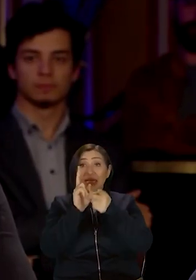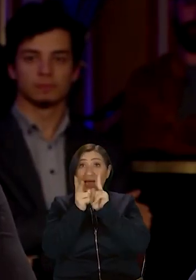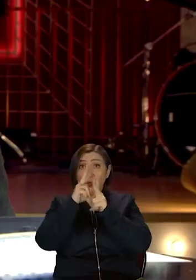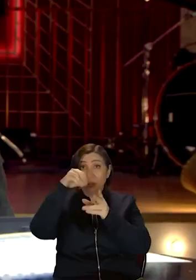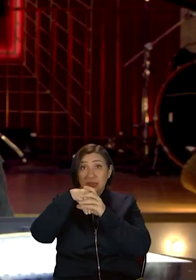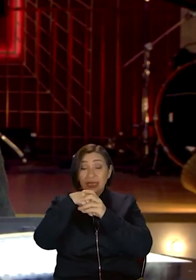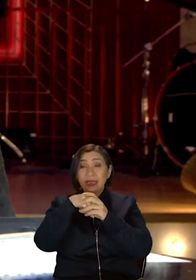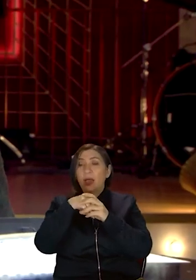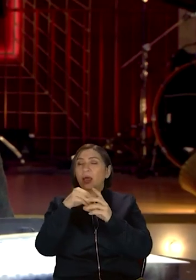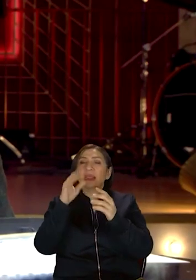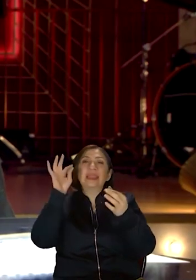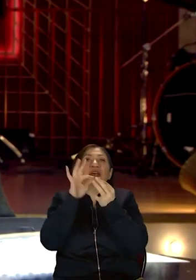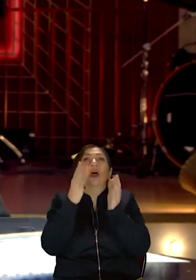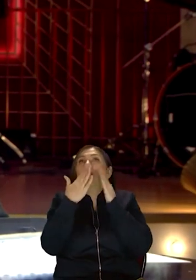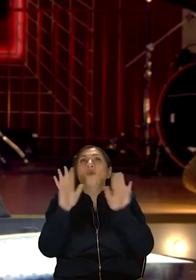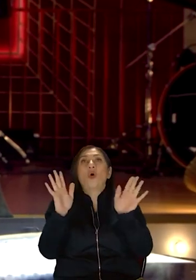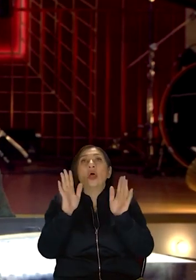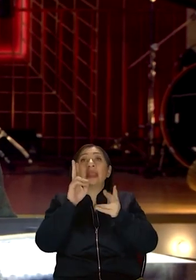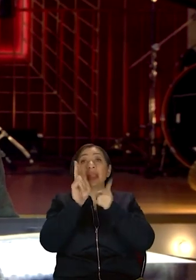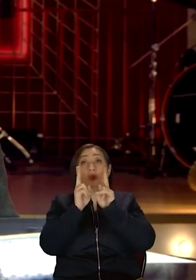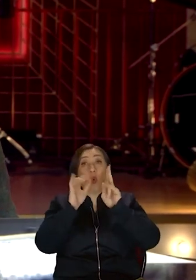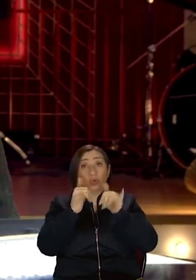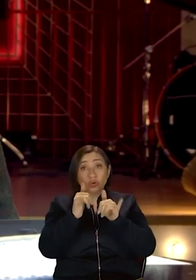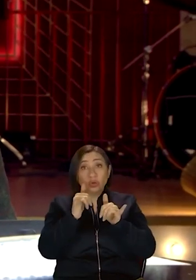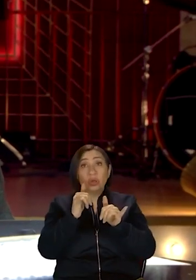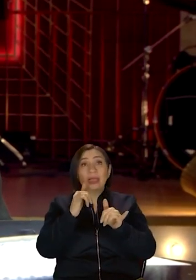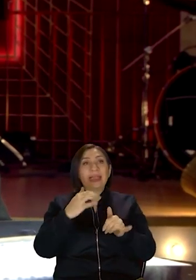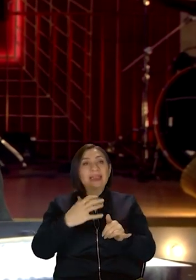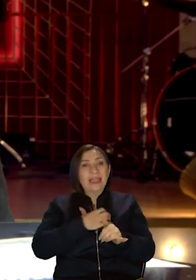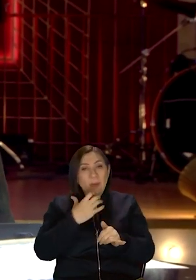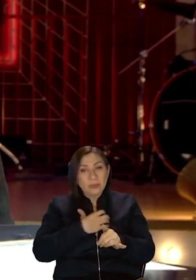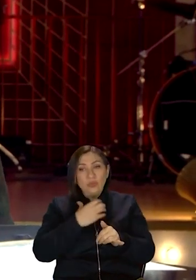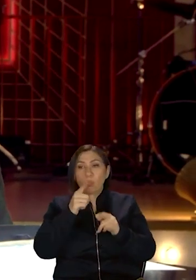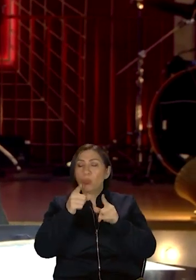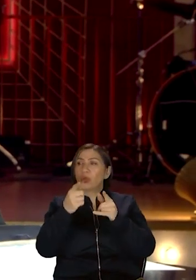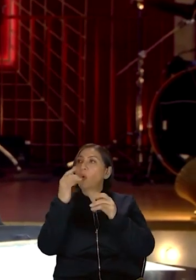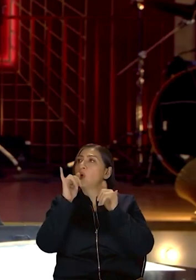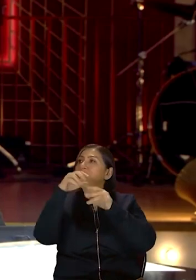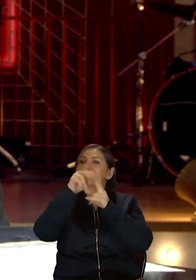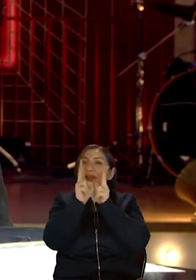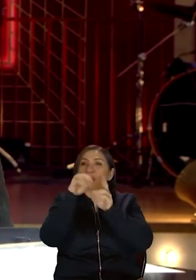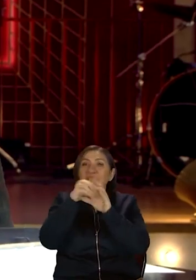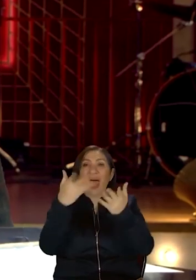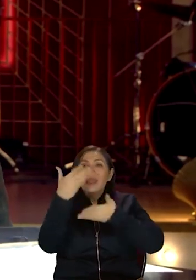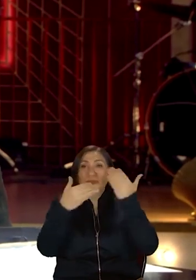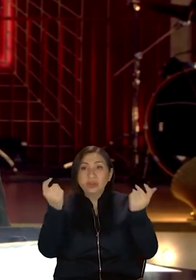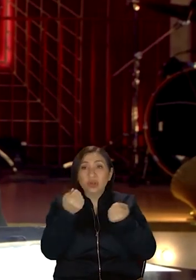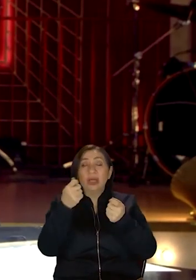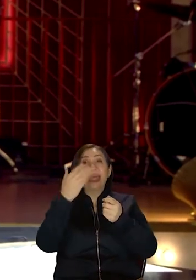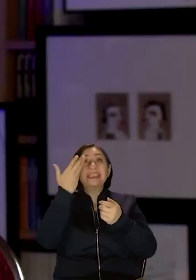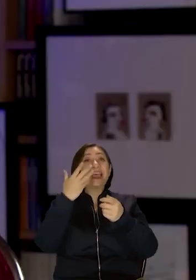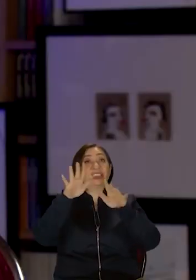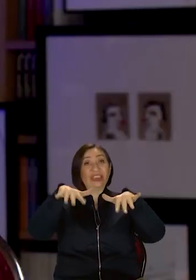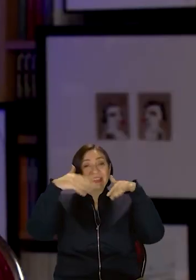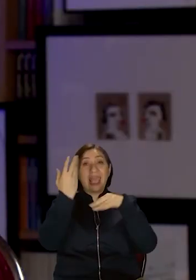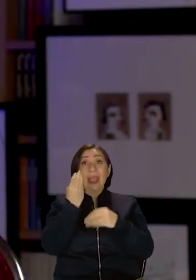tiyatroda rastlansal bir şey yok. Tiyatro oyuncusu, dramaturji, bu oyunda ne anlatmaya çalışıyoruz, seyirciye en doğru şekilde